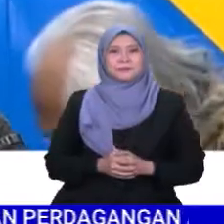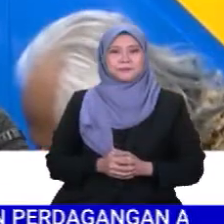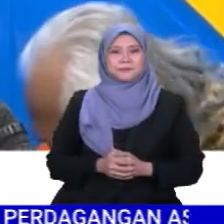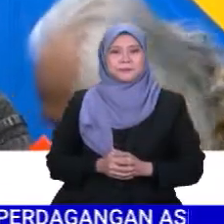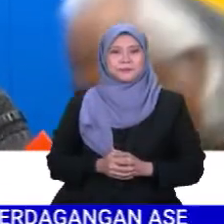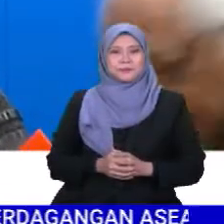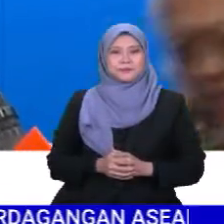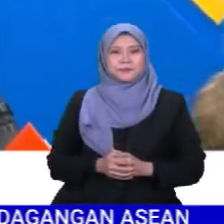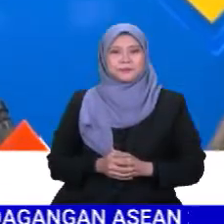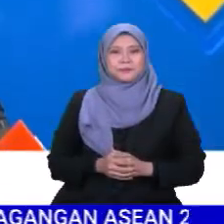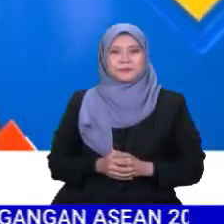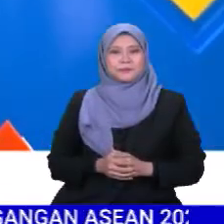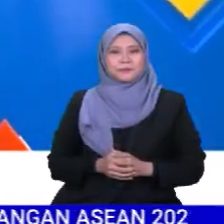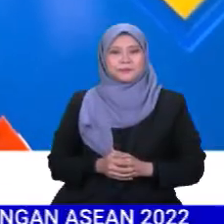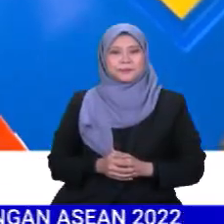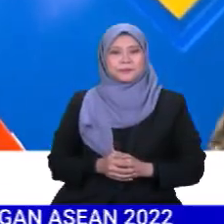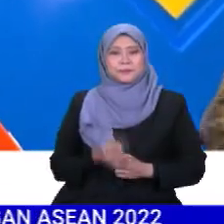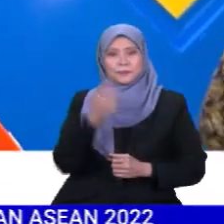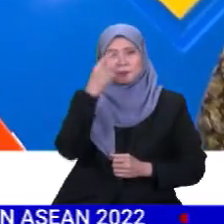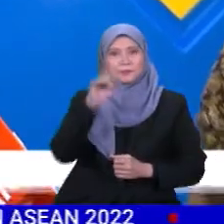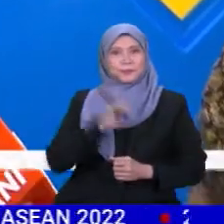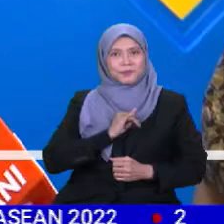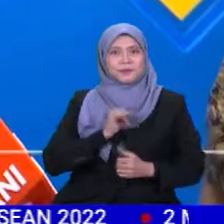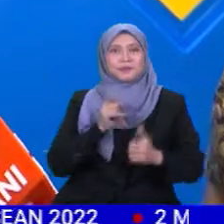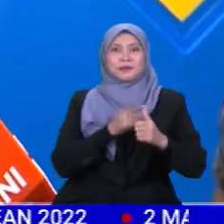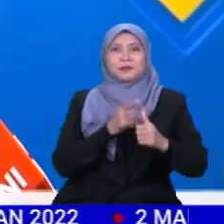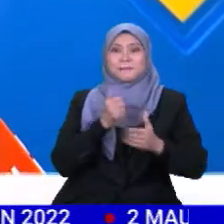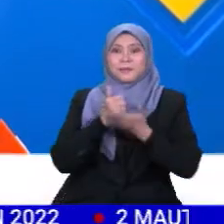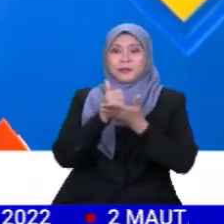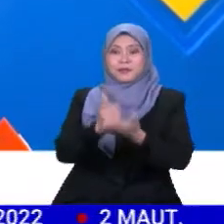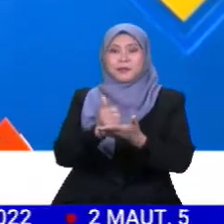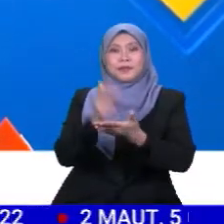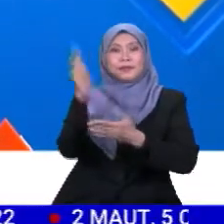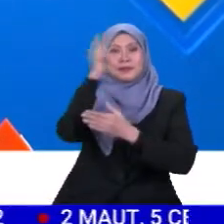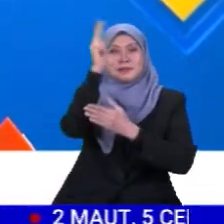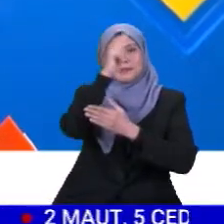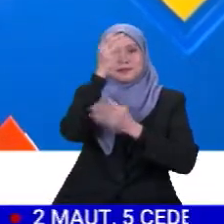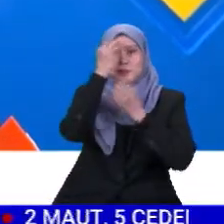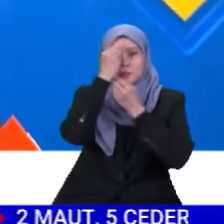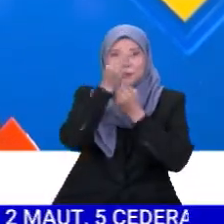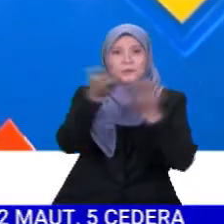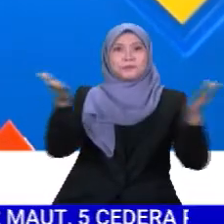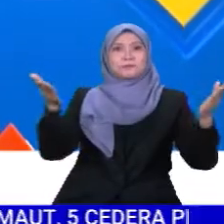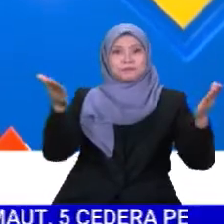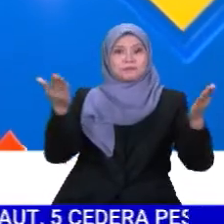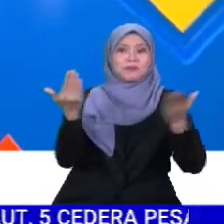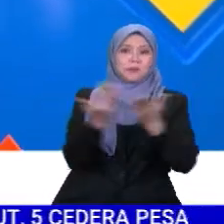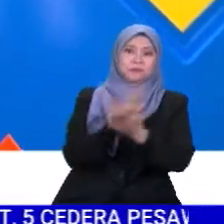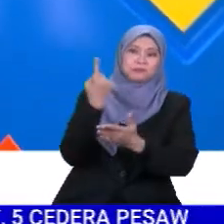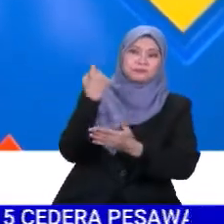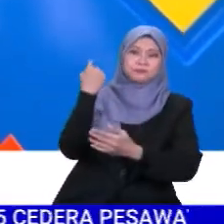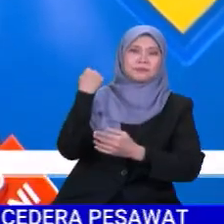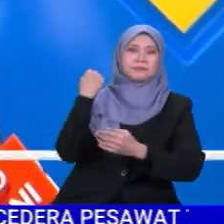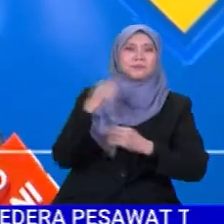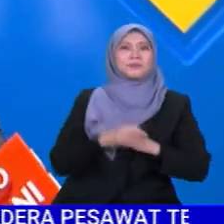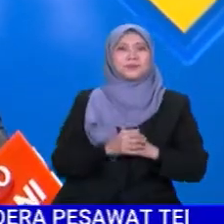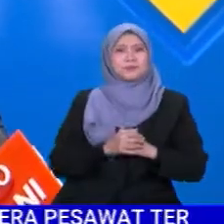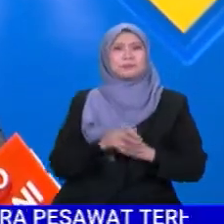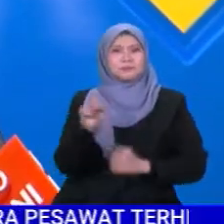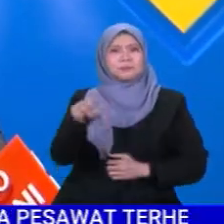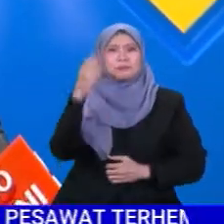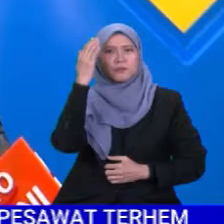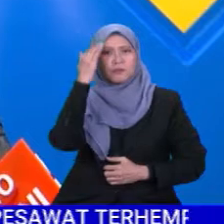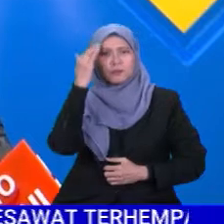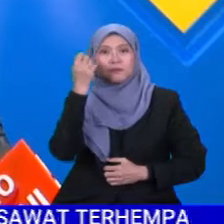Bagi saya, pertamanya bantuan kerajaan dan yang diumumkan baru ini, pertamanya dia, kita kena faham,